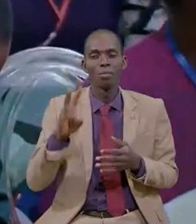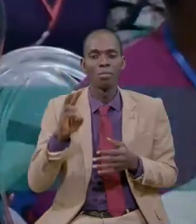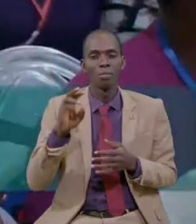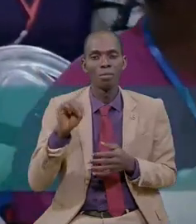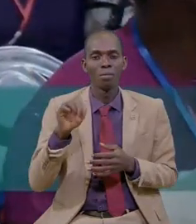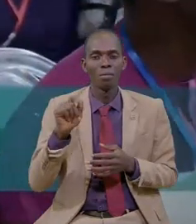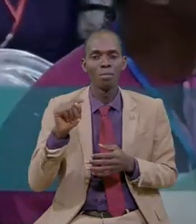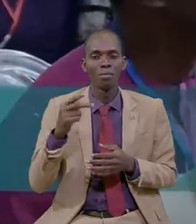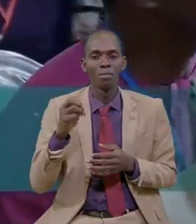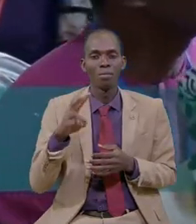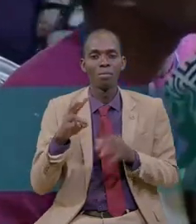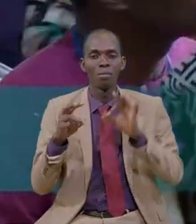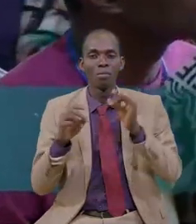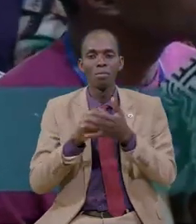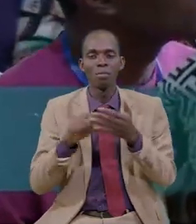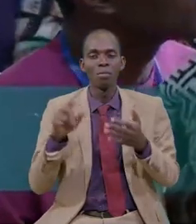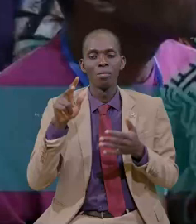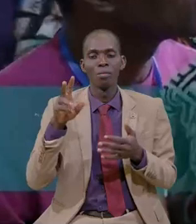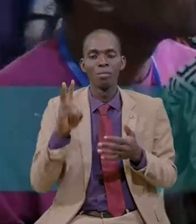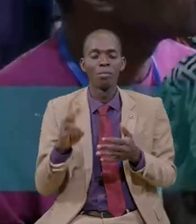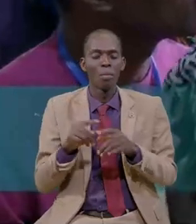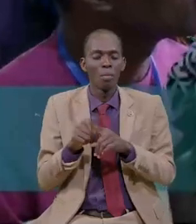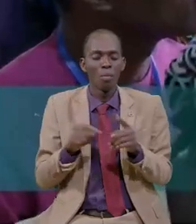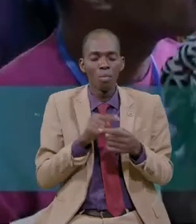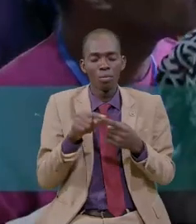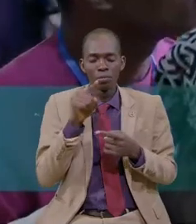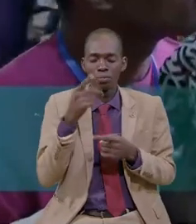36. Matthieu 9, 36.